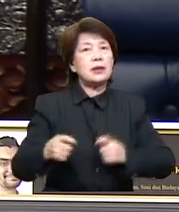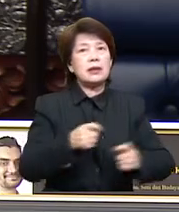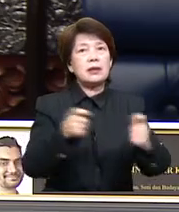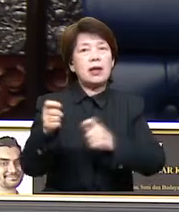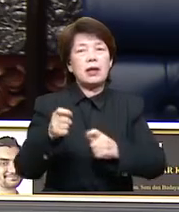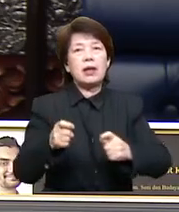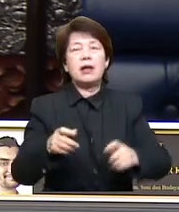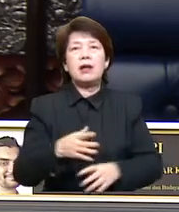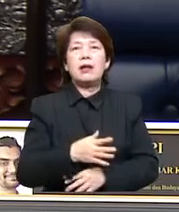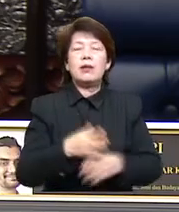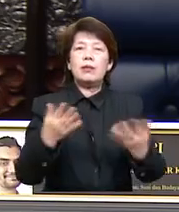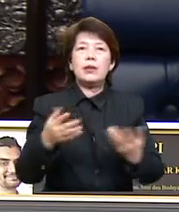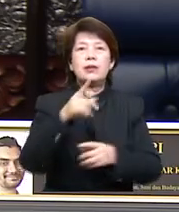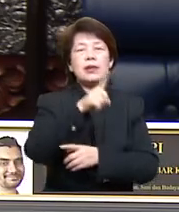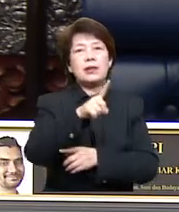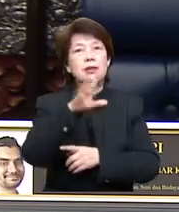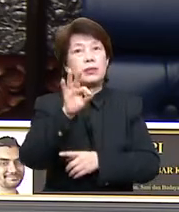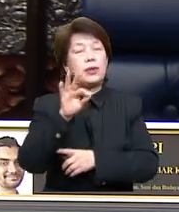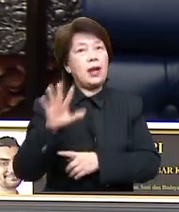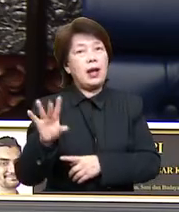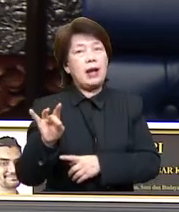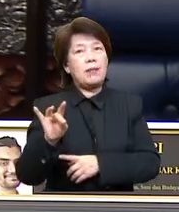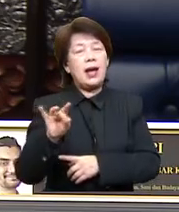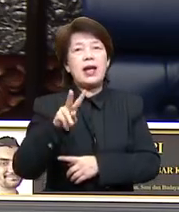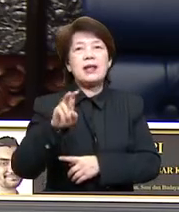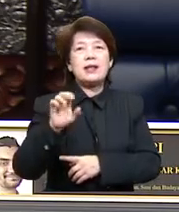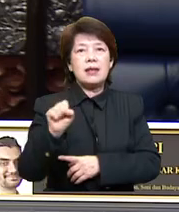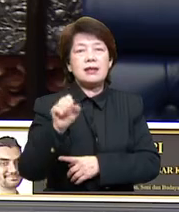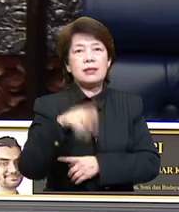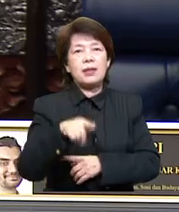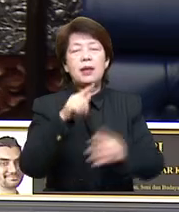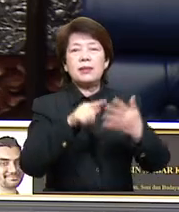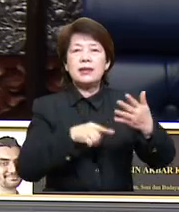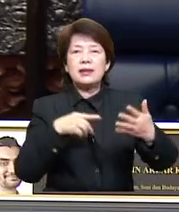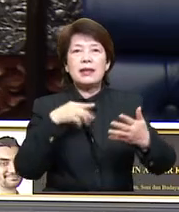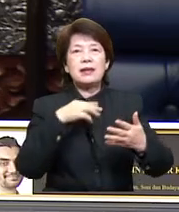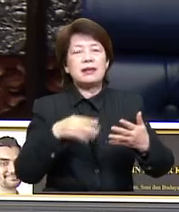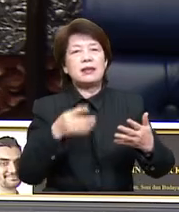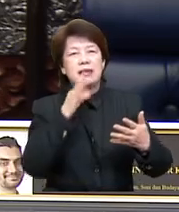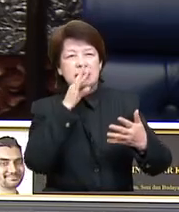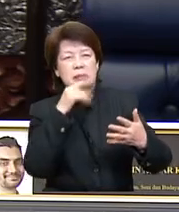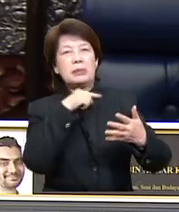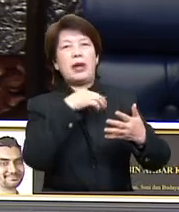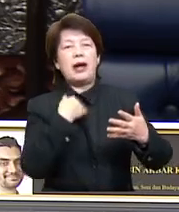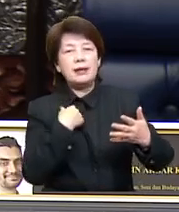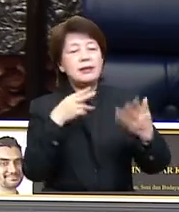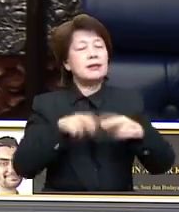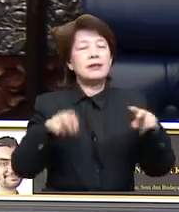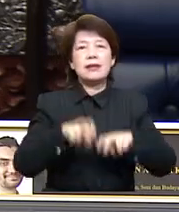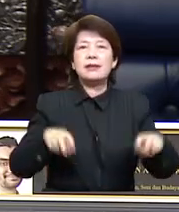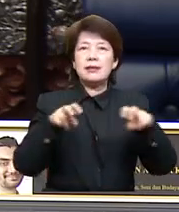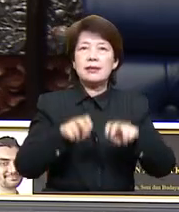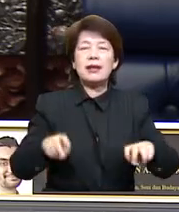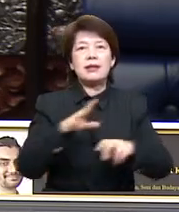pula, sebanyak 198 kes bagi elemen palsu telah pun disiasat dan daripada jumlah